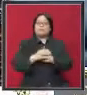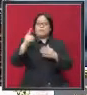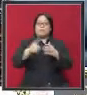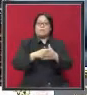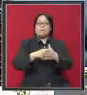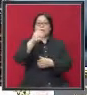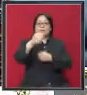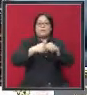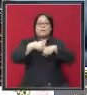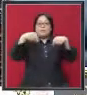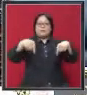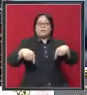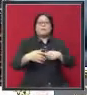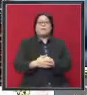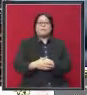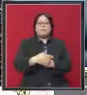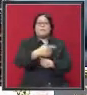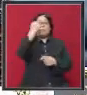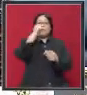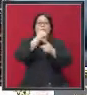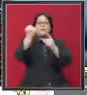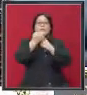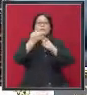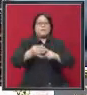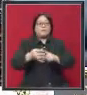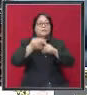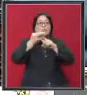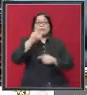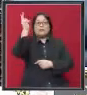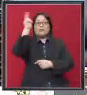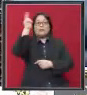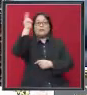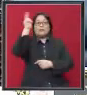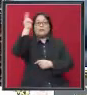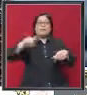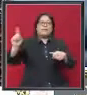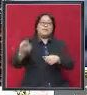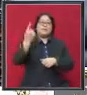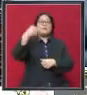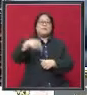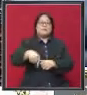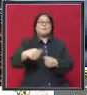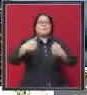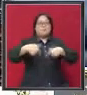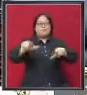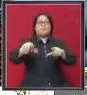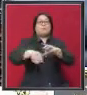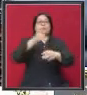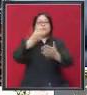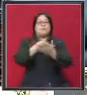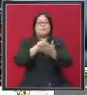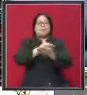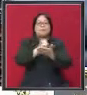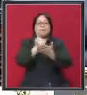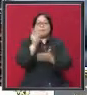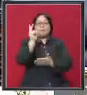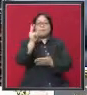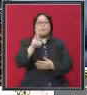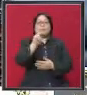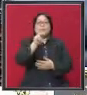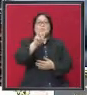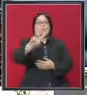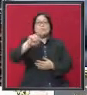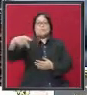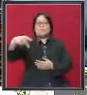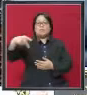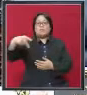pada bulan Mac tahun ini disebabkan oleh keadaan yang luar biasa, kerajaan inilah yang pertama sekali membenarkan pengeluaran dari akaun 2 KWSP.